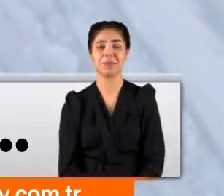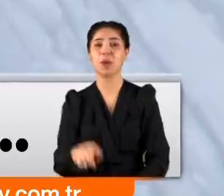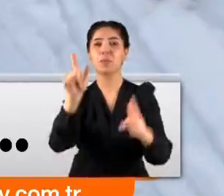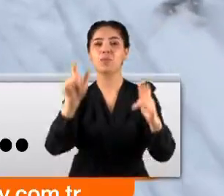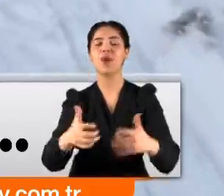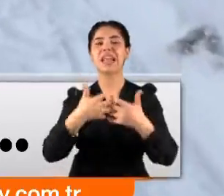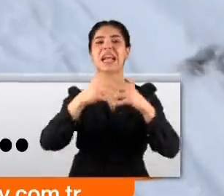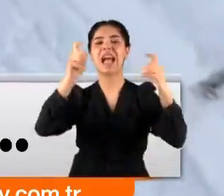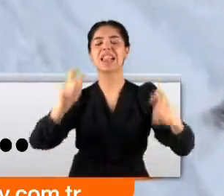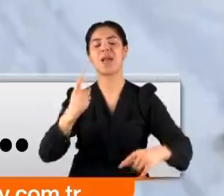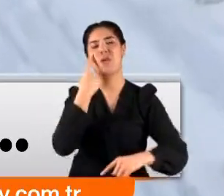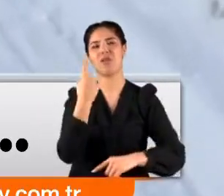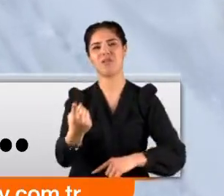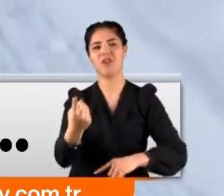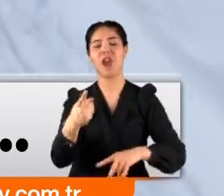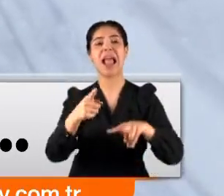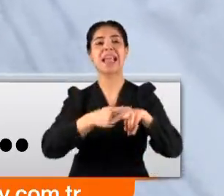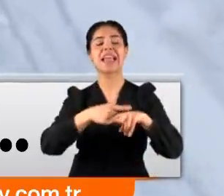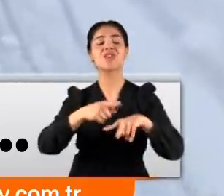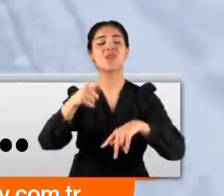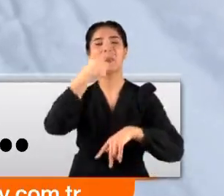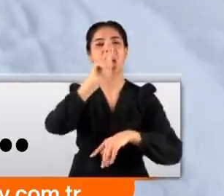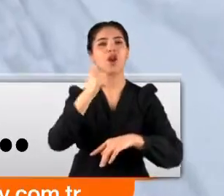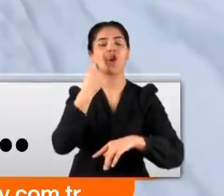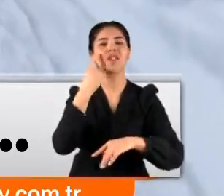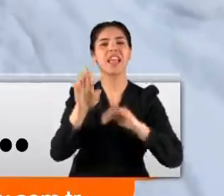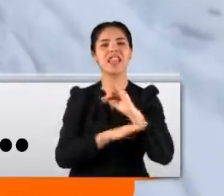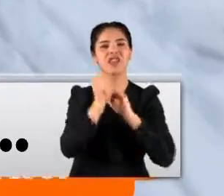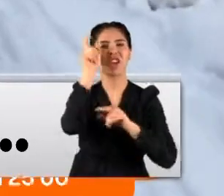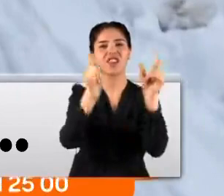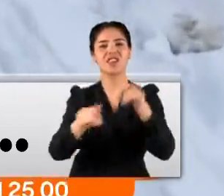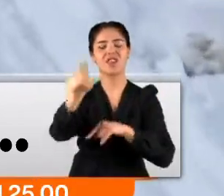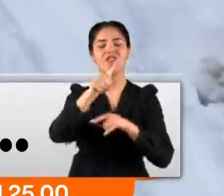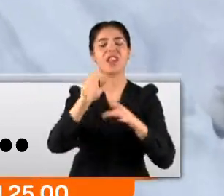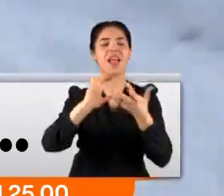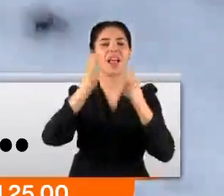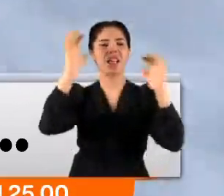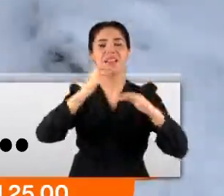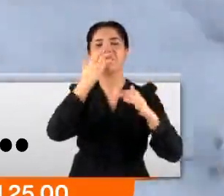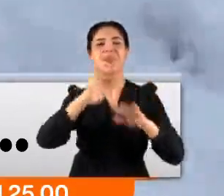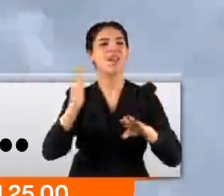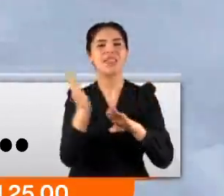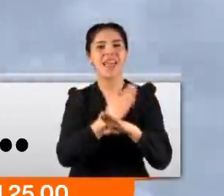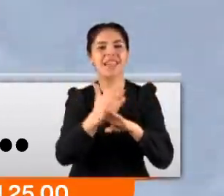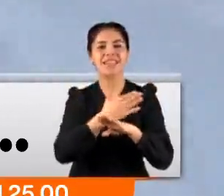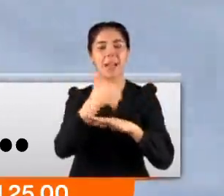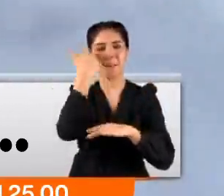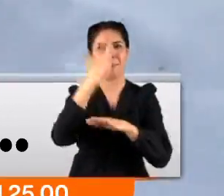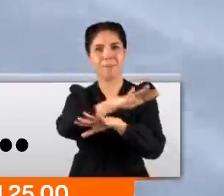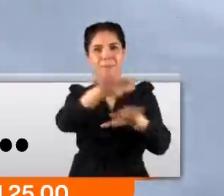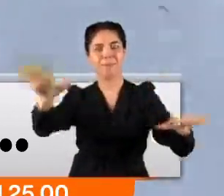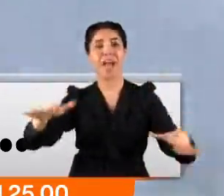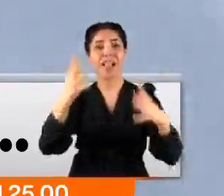Burası Kastamonu Ağlı. Yeşilpınar Köyü sakinleri kar yağışını çocuklar kadar heyecanla bekliyor. Çünkü etrafı beyaz